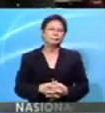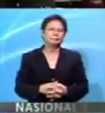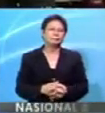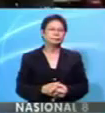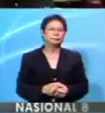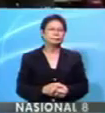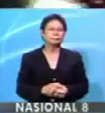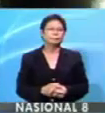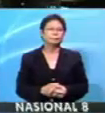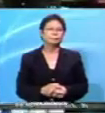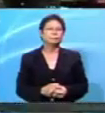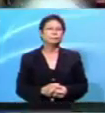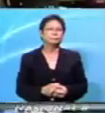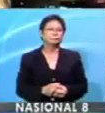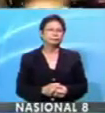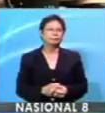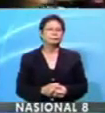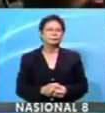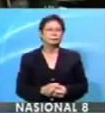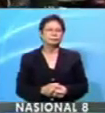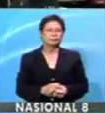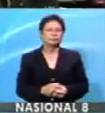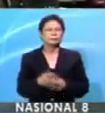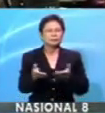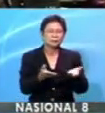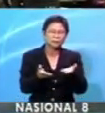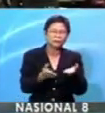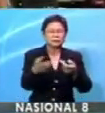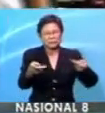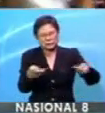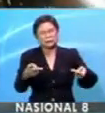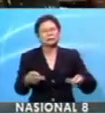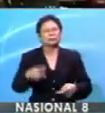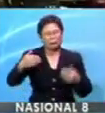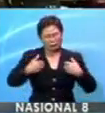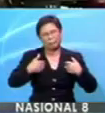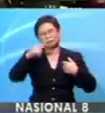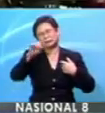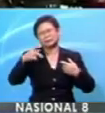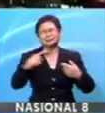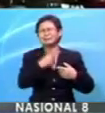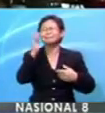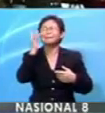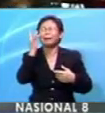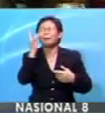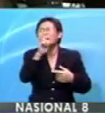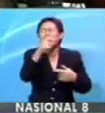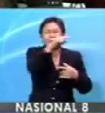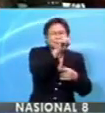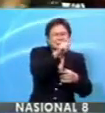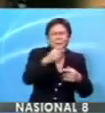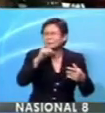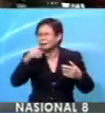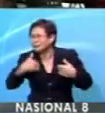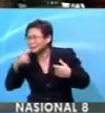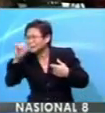kesempatan ket kena GST so kita tak tahu yang mana kena yang mana tak kena mungkinang